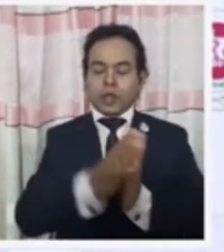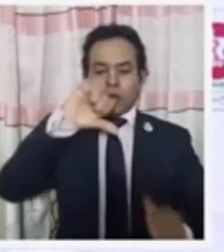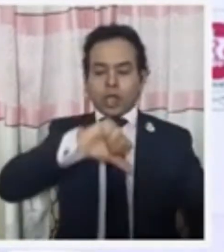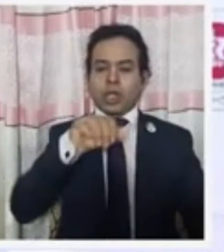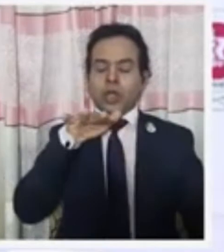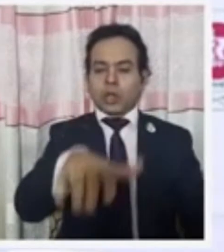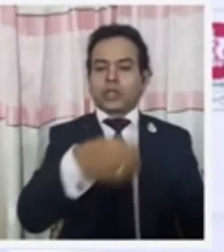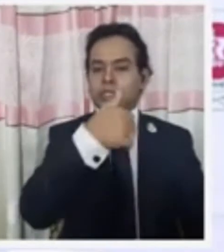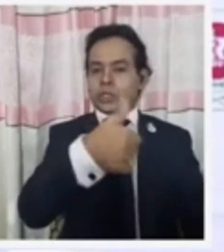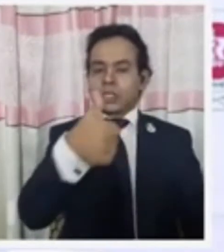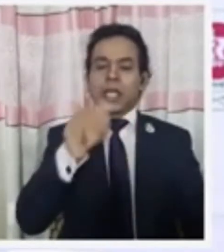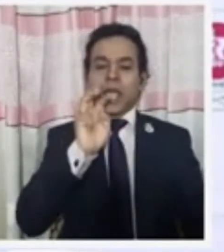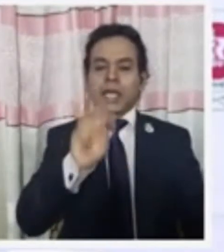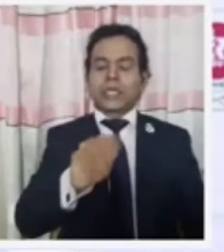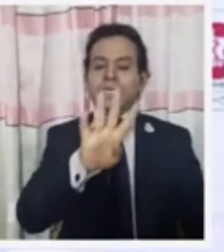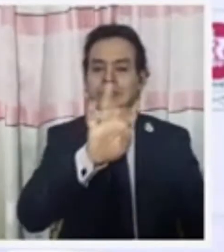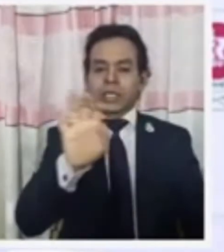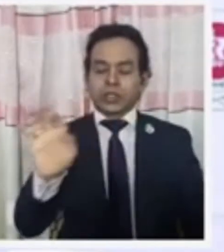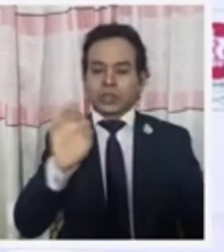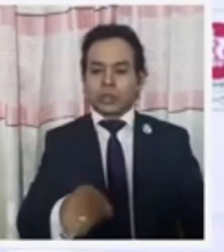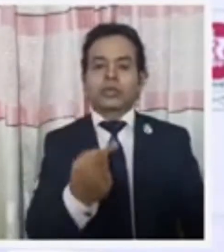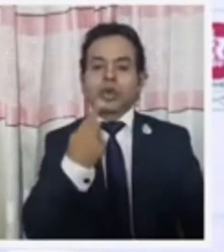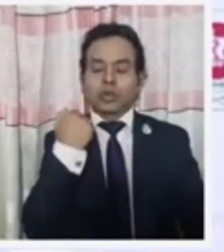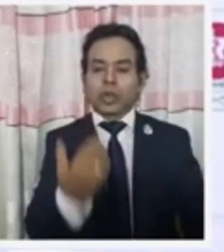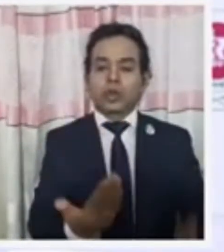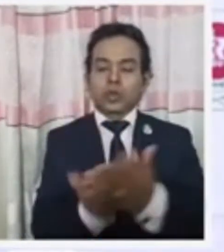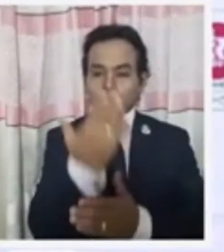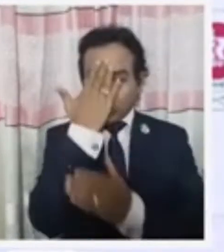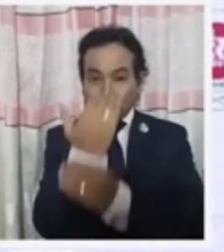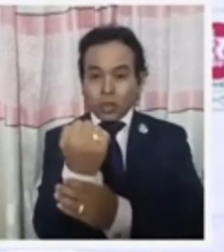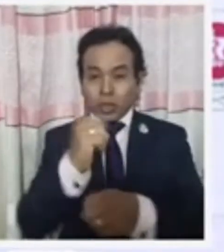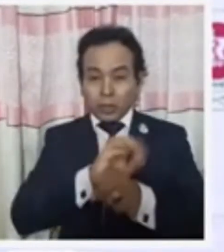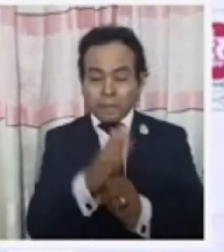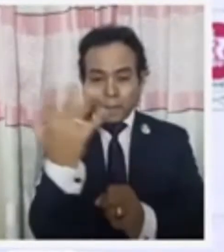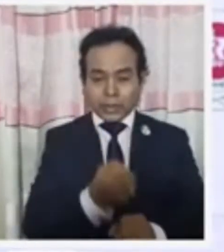নমুনা পরীক্ষা হয়েছে 24 ঘন্টায় 13,453টি। এ পর্যন্ত নমুনা পরীক্ষা